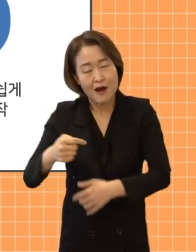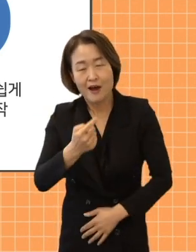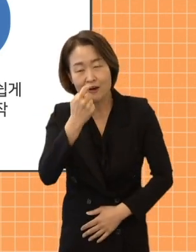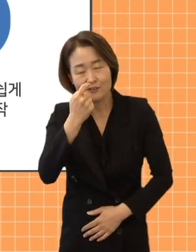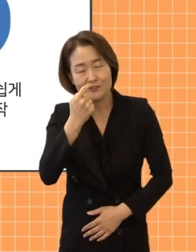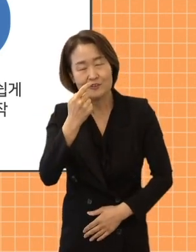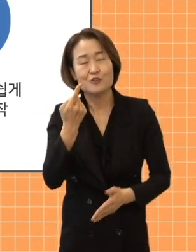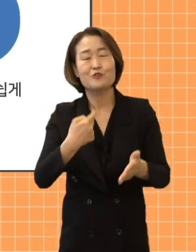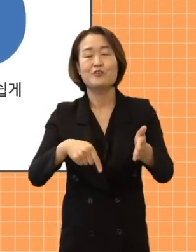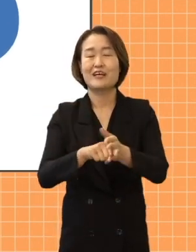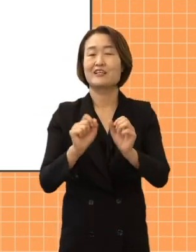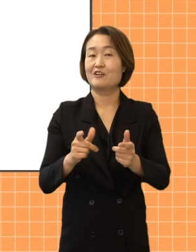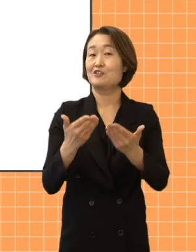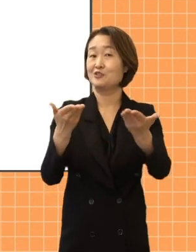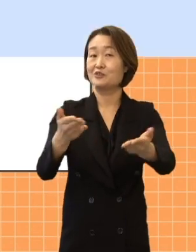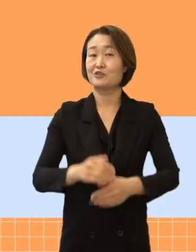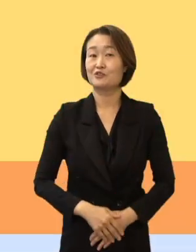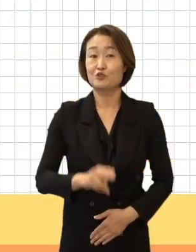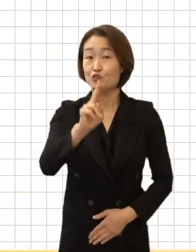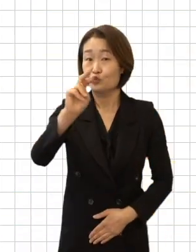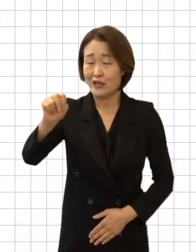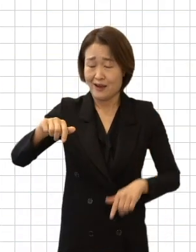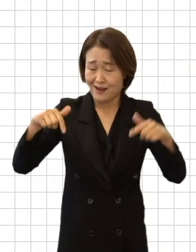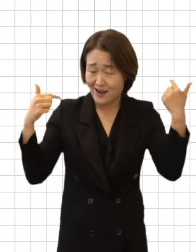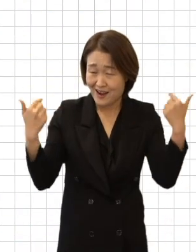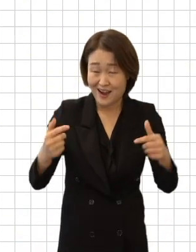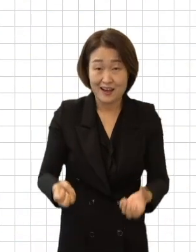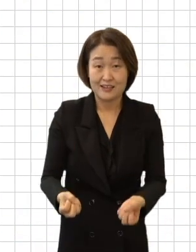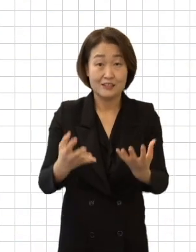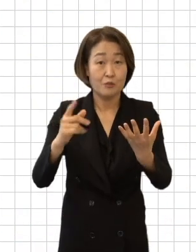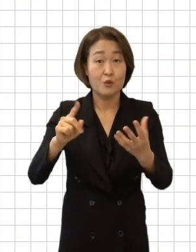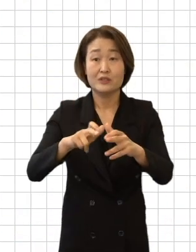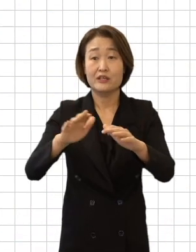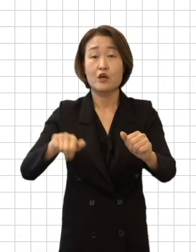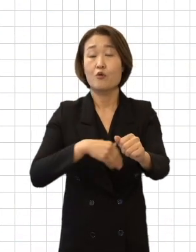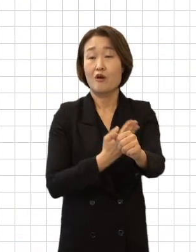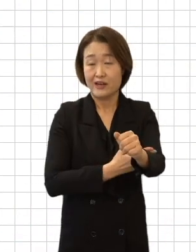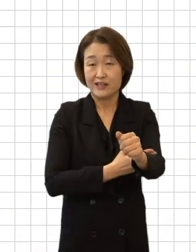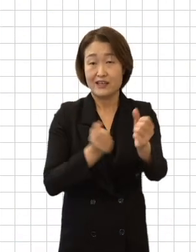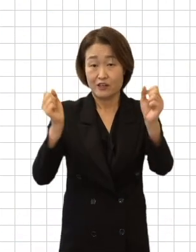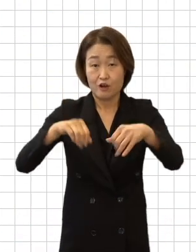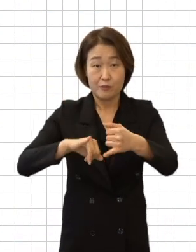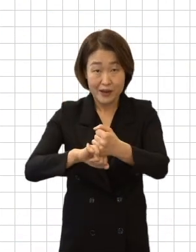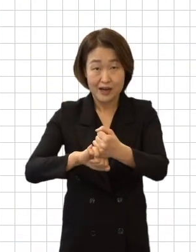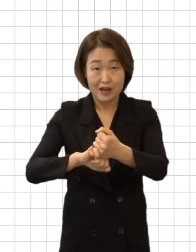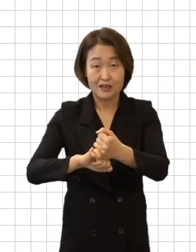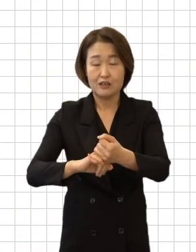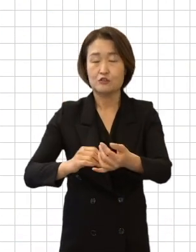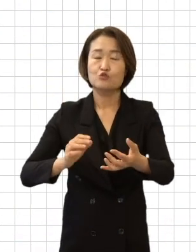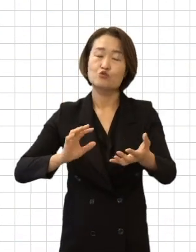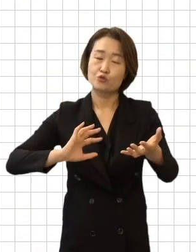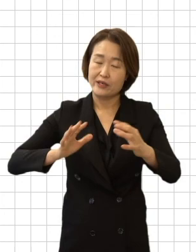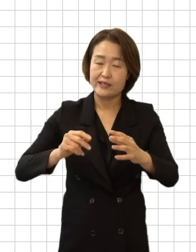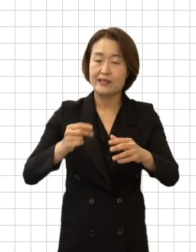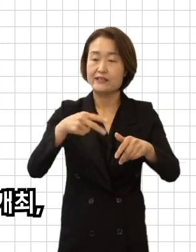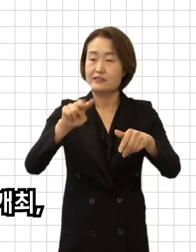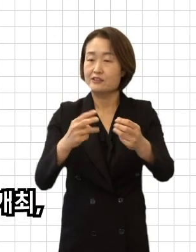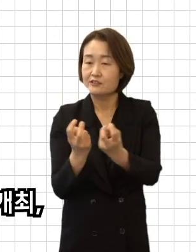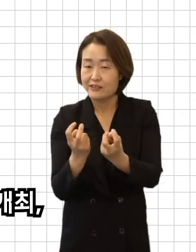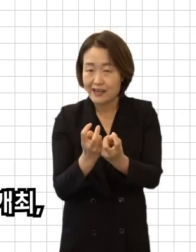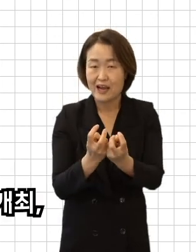있도록 사업을 진행했습니다. 이외에도 유엔에서 매해 개최되는 장애인 권리 협약 당사국